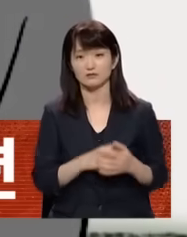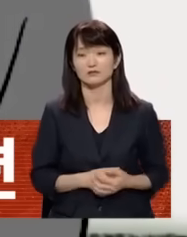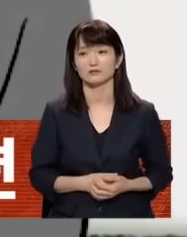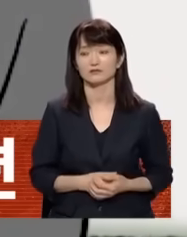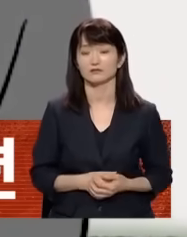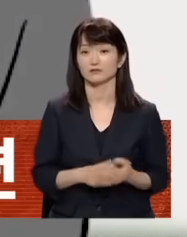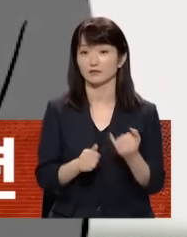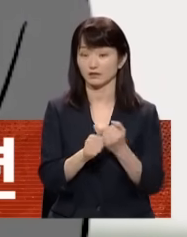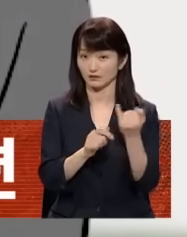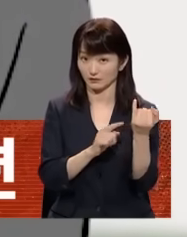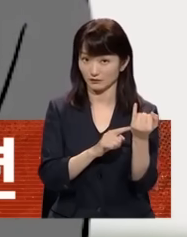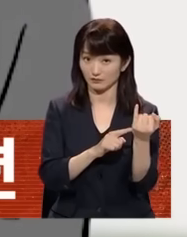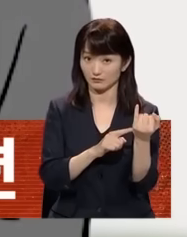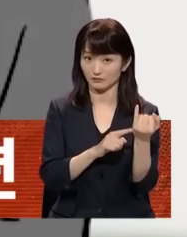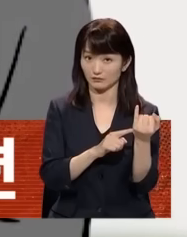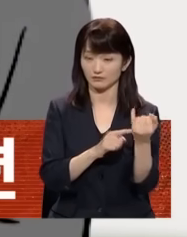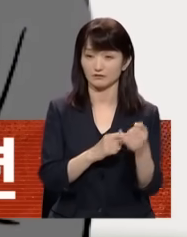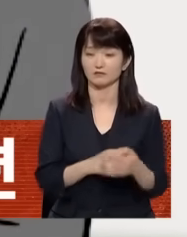그래서이